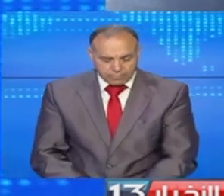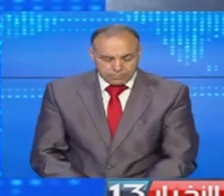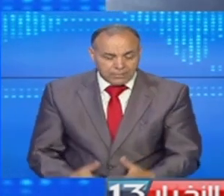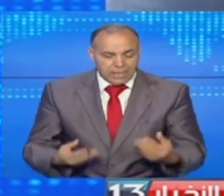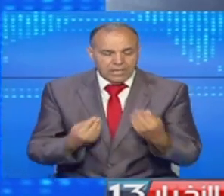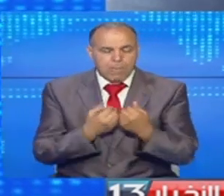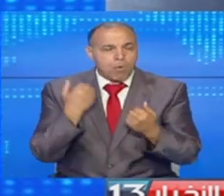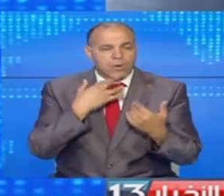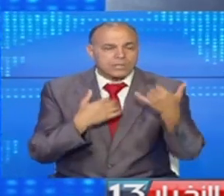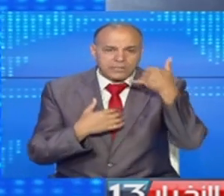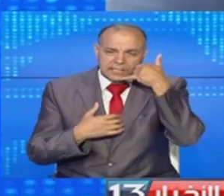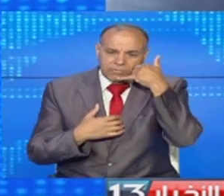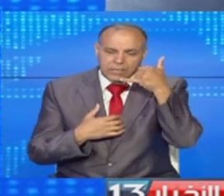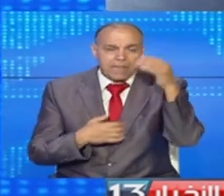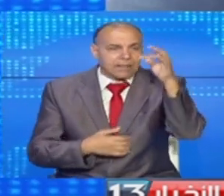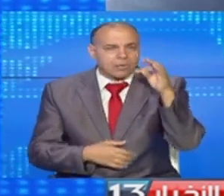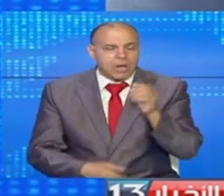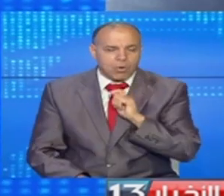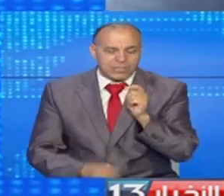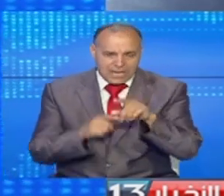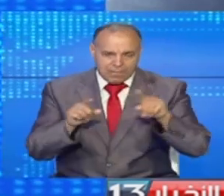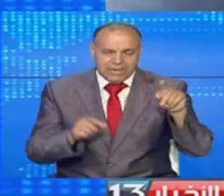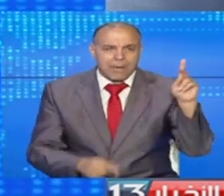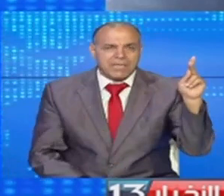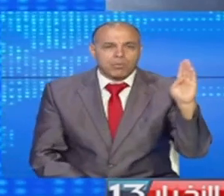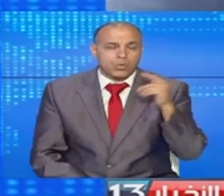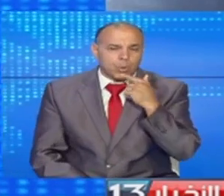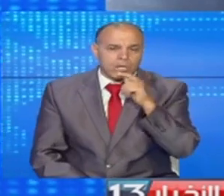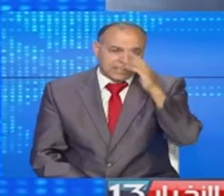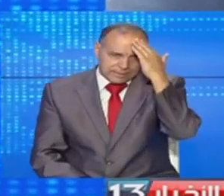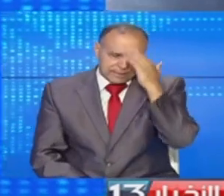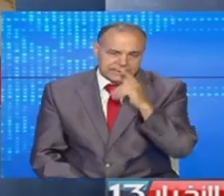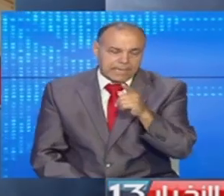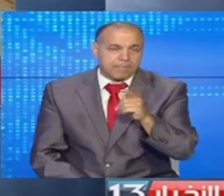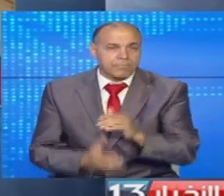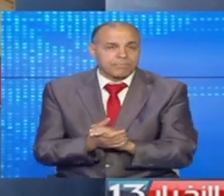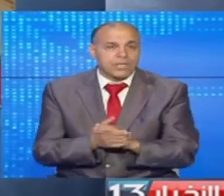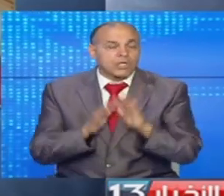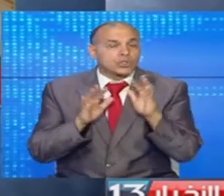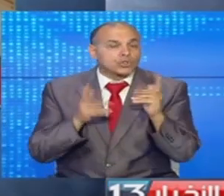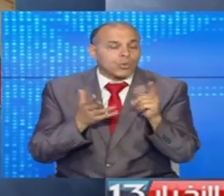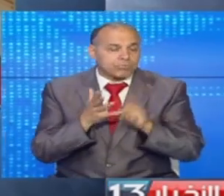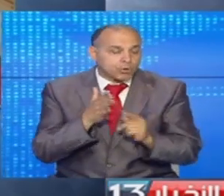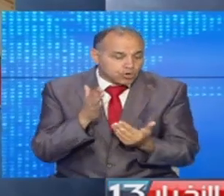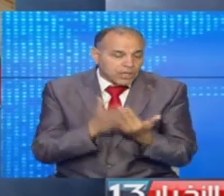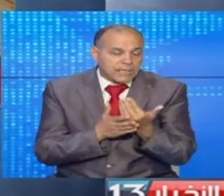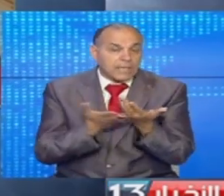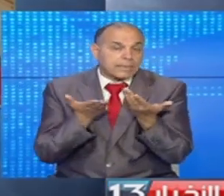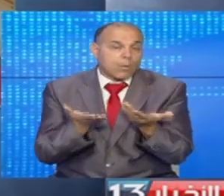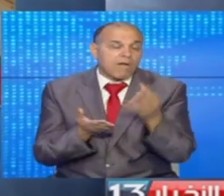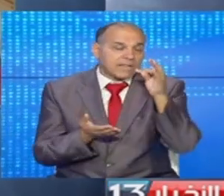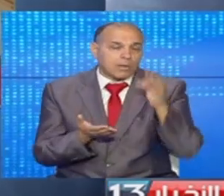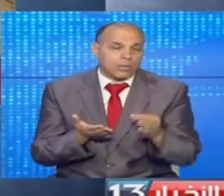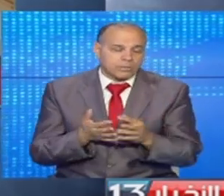وينضم إلينا مباشرة عبر الهاتف من تطاوين مراسل الأخبار خميس مبطان. خميس أهلا بك، وما هي آخر تطورات الوضع